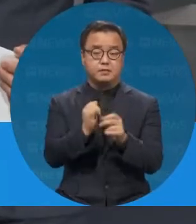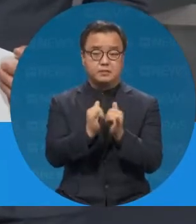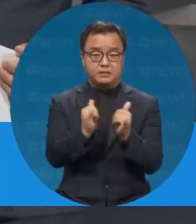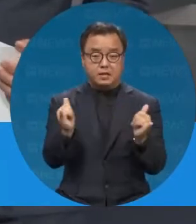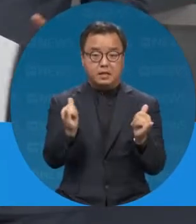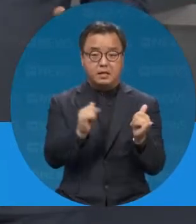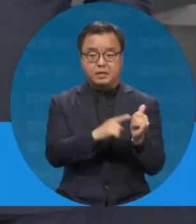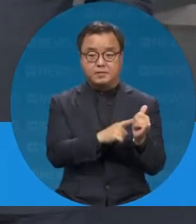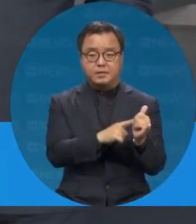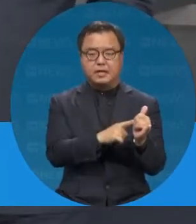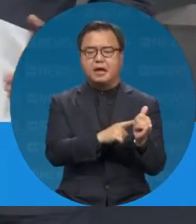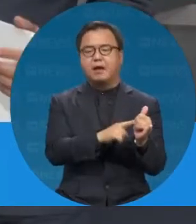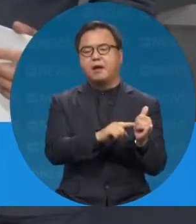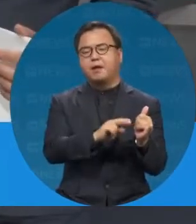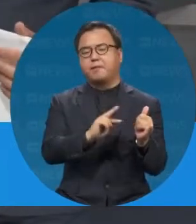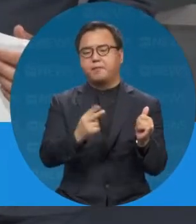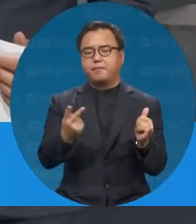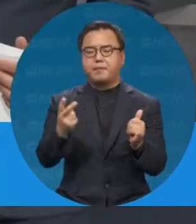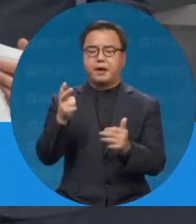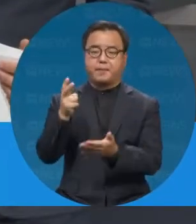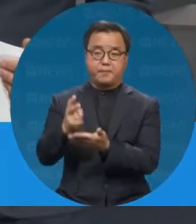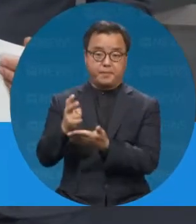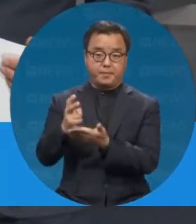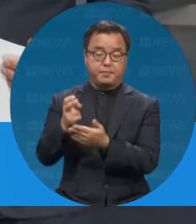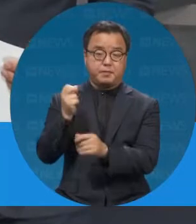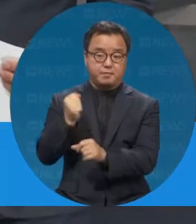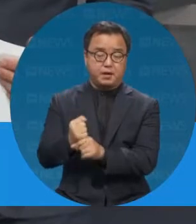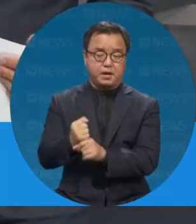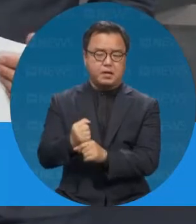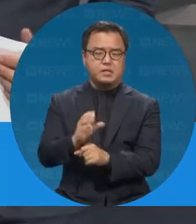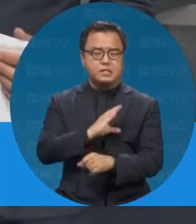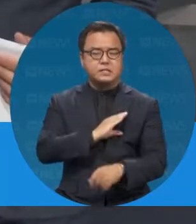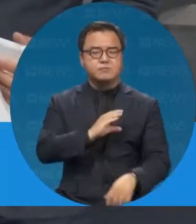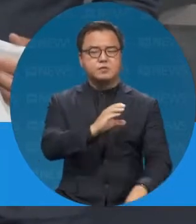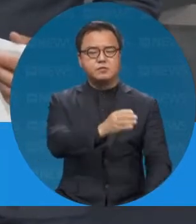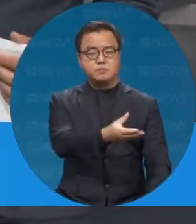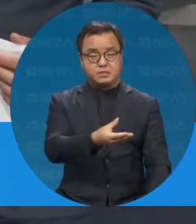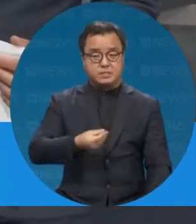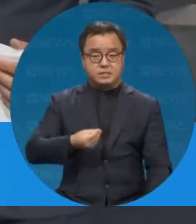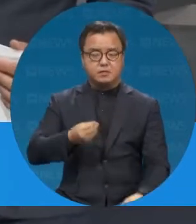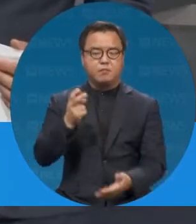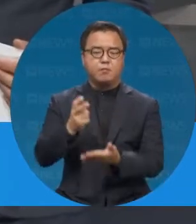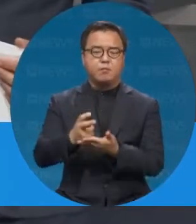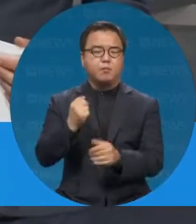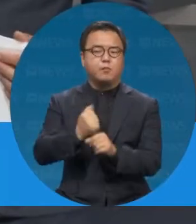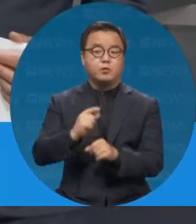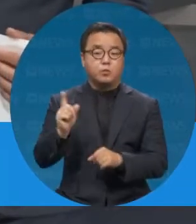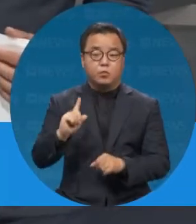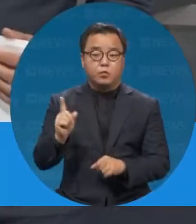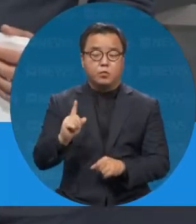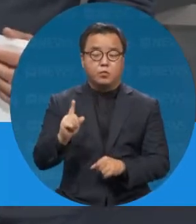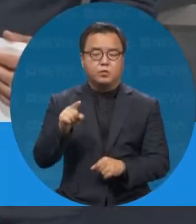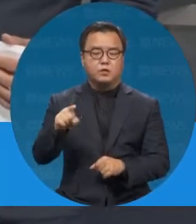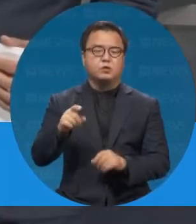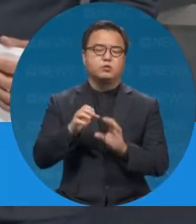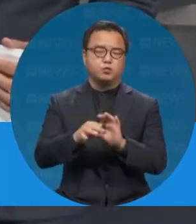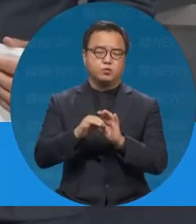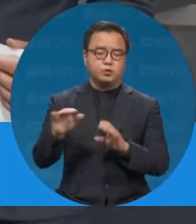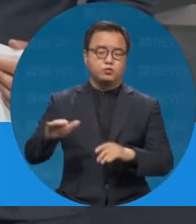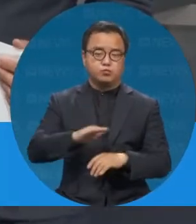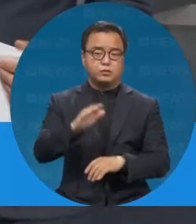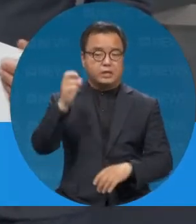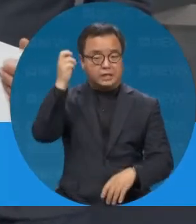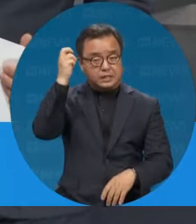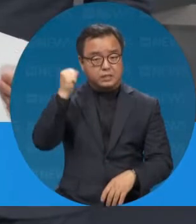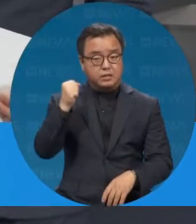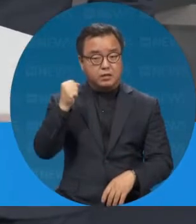태어났습니다. 이름을 딴 법은 어떻게 만들어지고 우리는 왜 이 법을 통해서 그 이름을 기억해야 하는지 이를